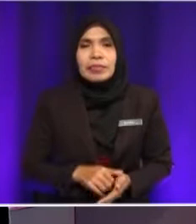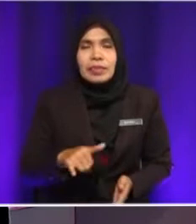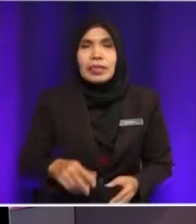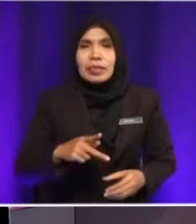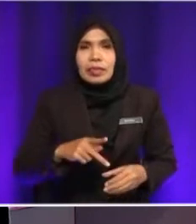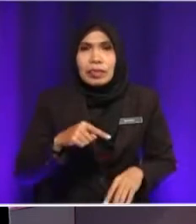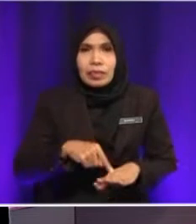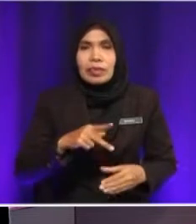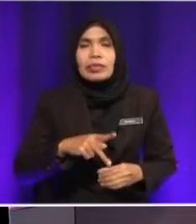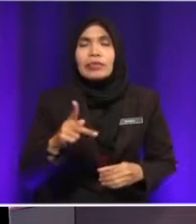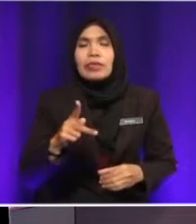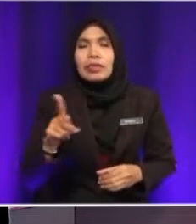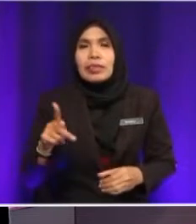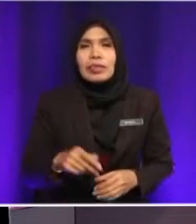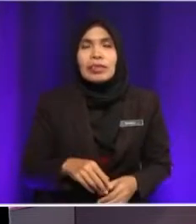akhir